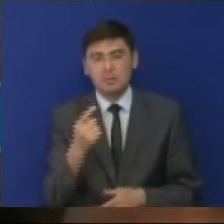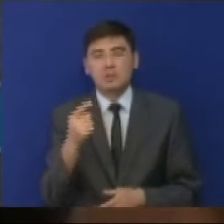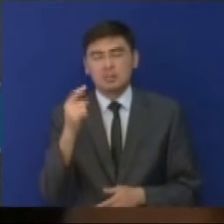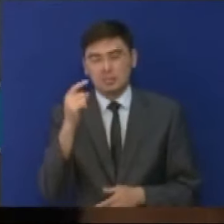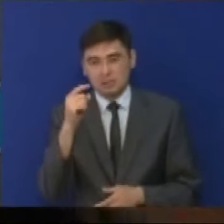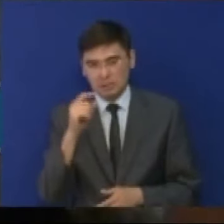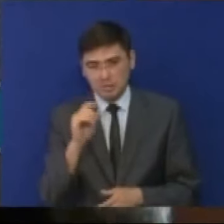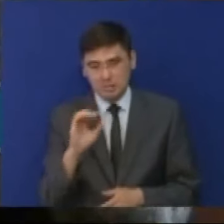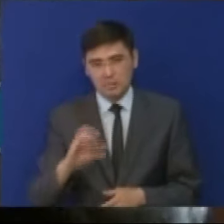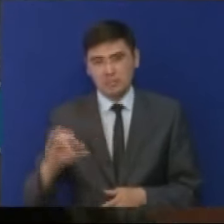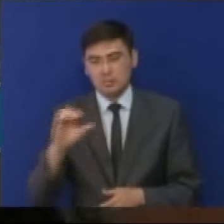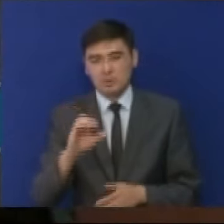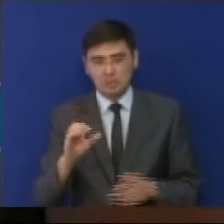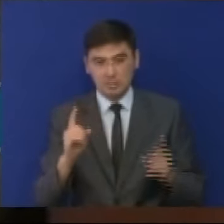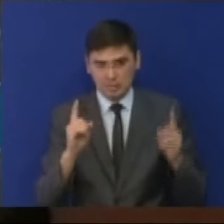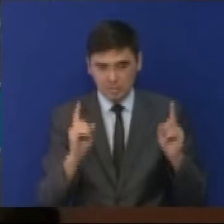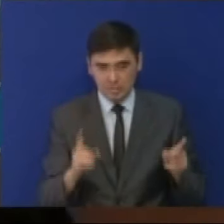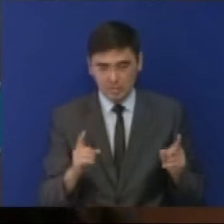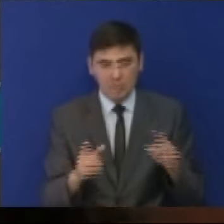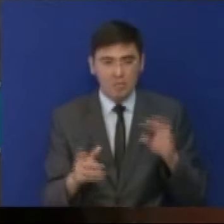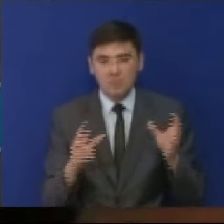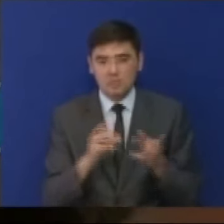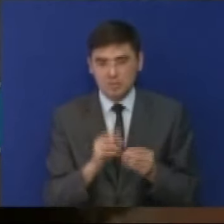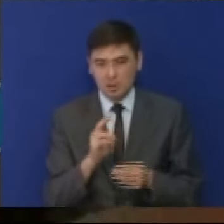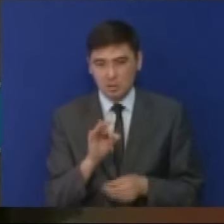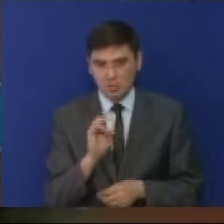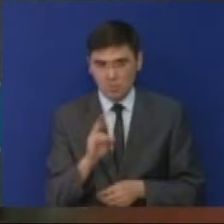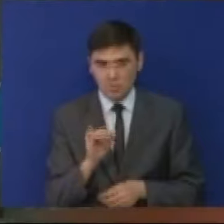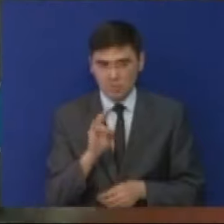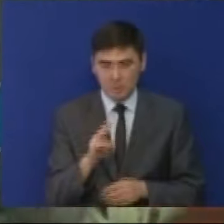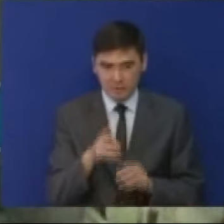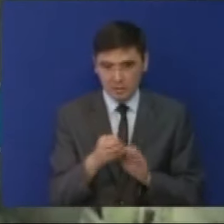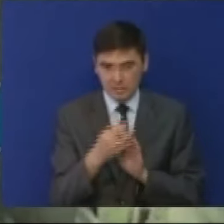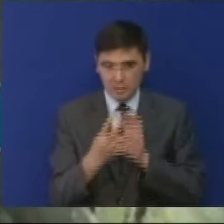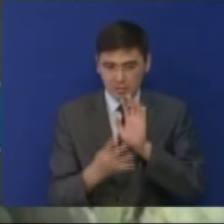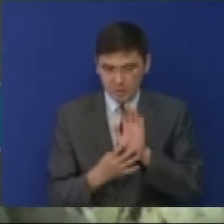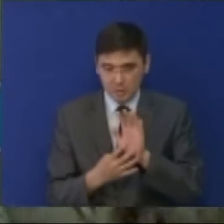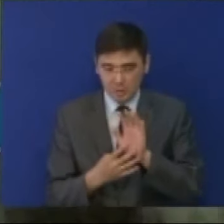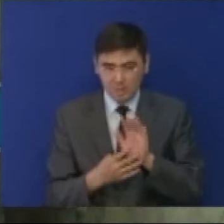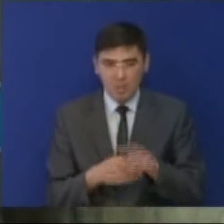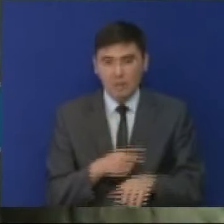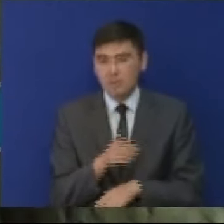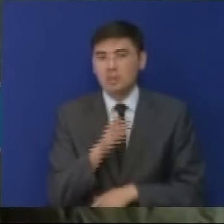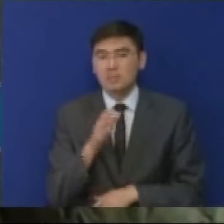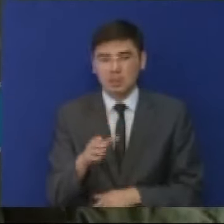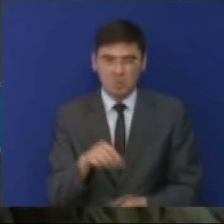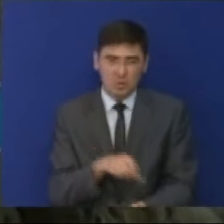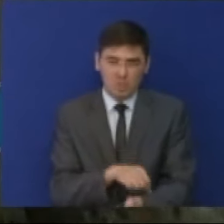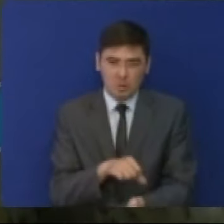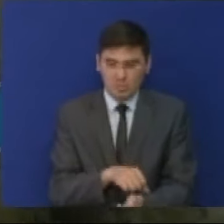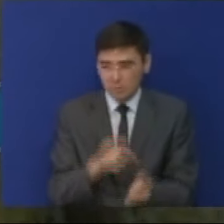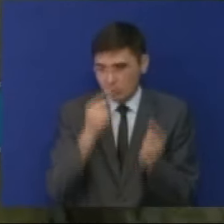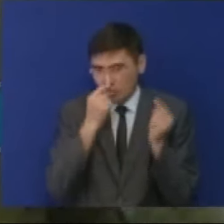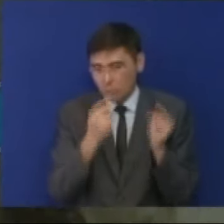широкомасштабное оперативно-профилактическое мероприятие «Койкнар-2019». В ее рамках с 8 по 12 июля проходит антинаркотическая